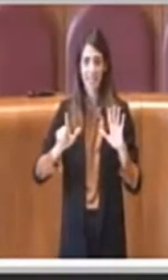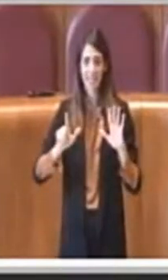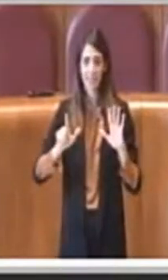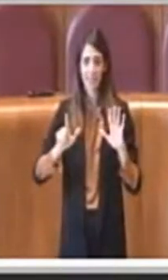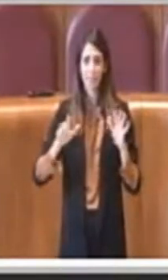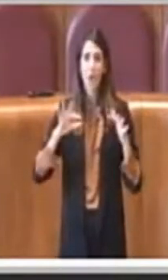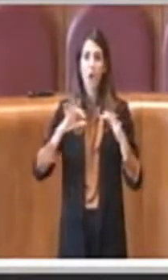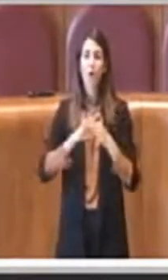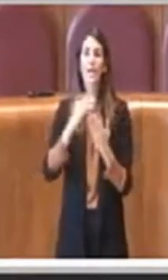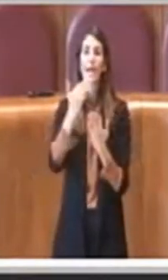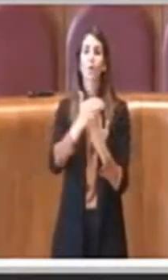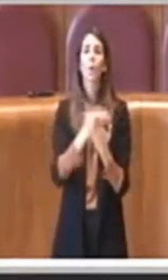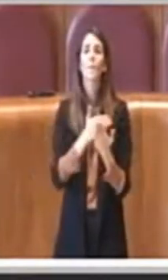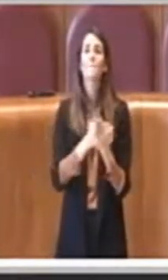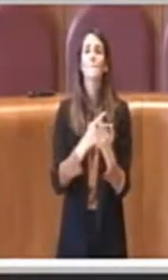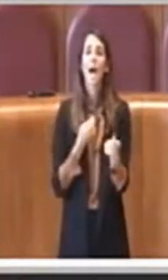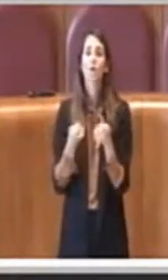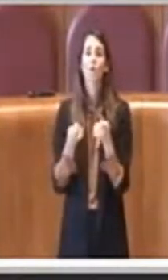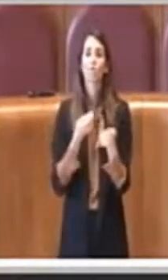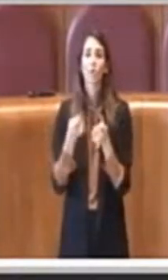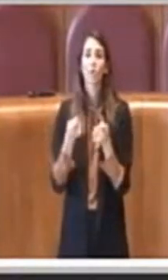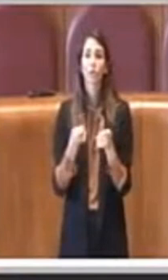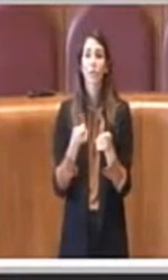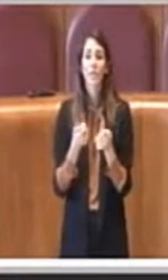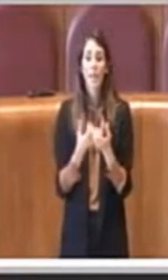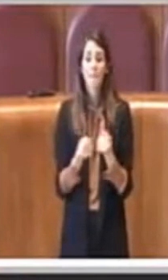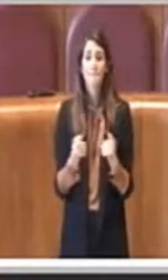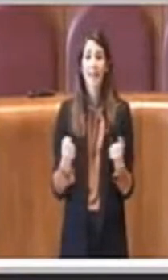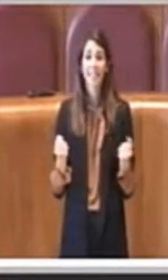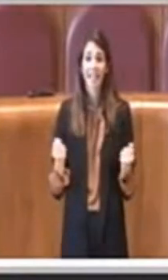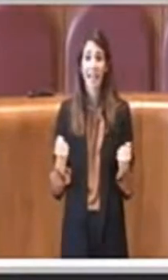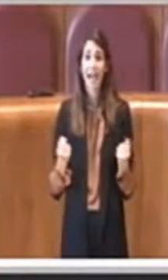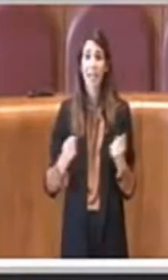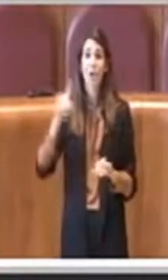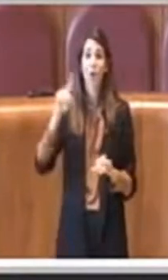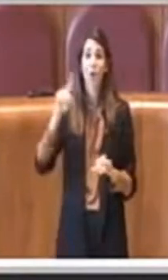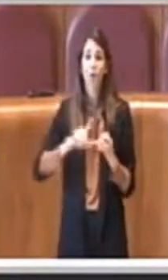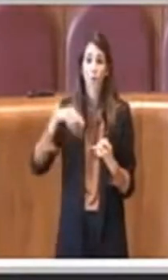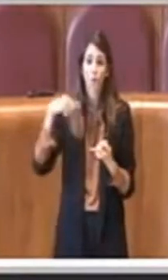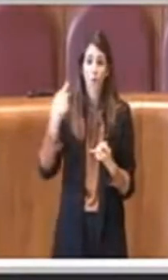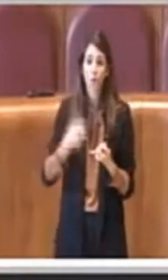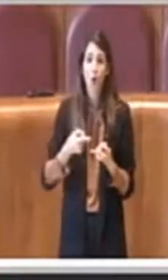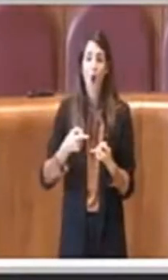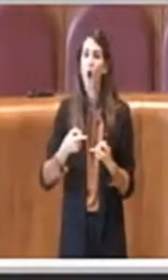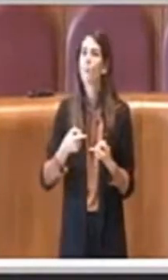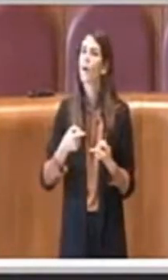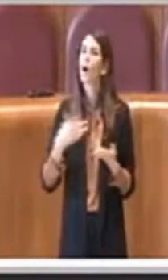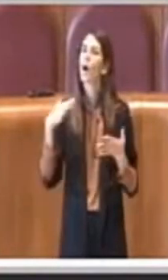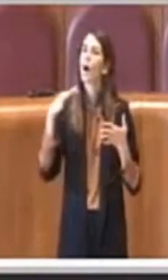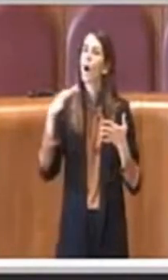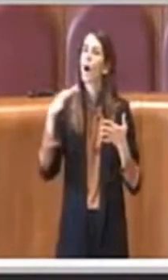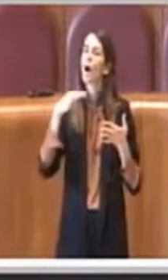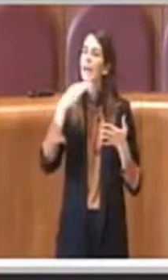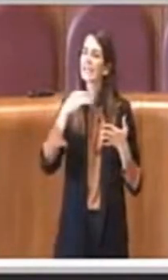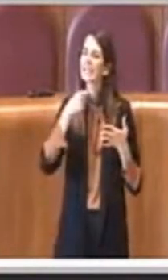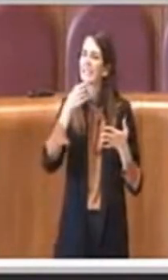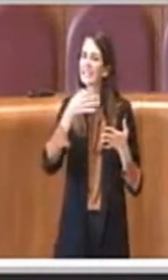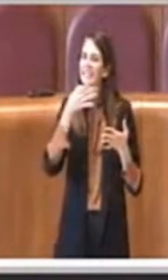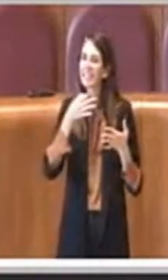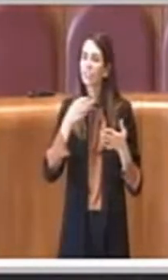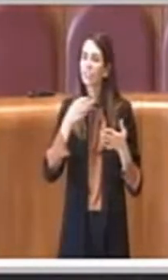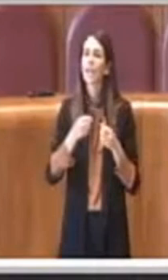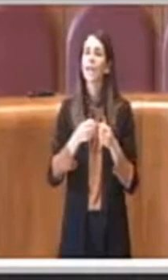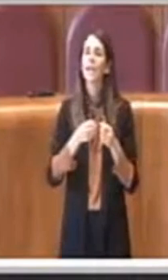sul piano di gestione dei materiali post-consumo, che declina gli indirizzi sulla gestione dei rifiuti urbani a